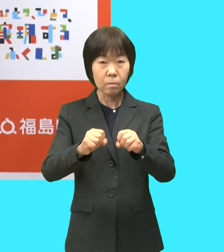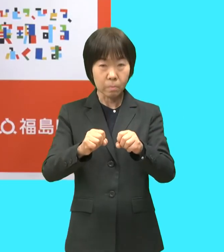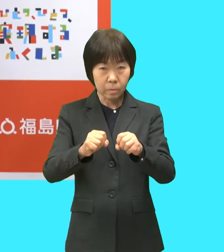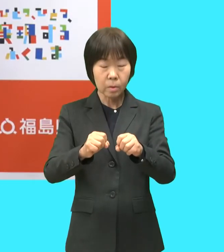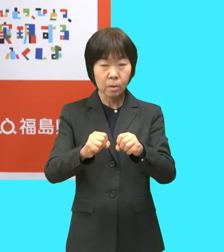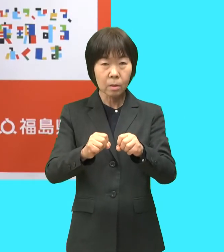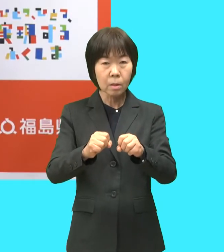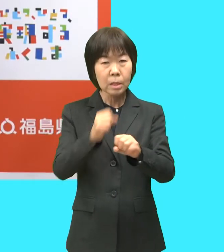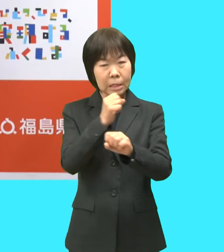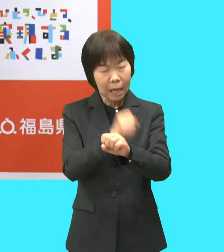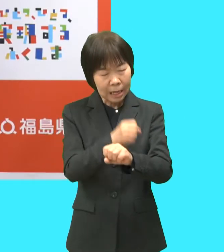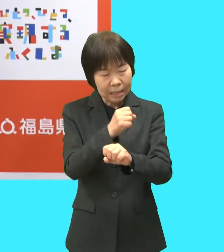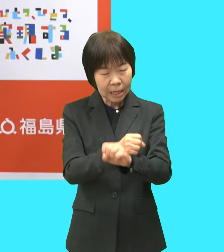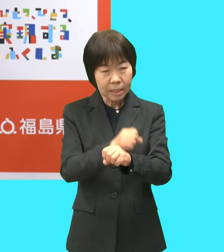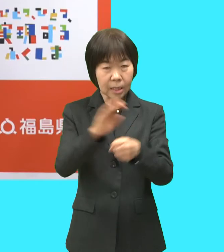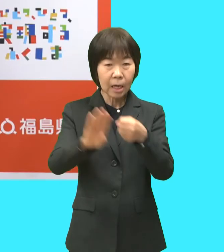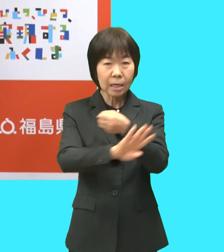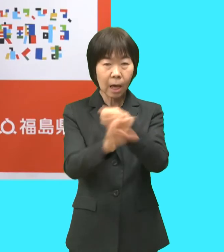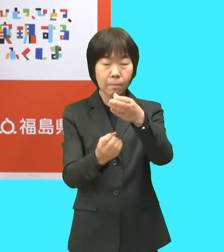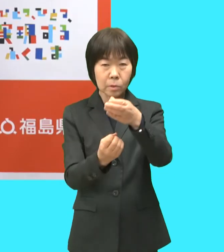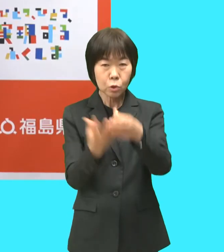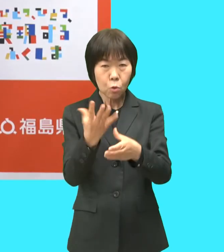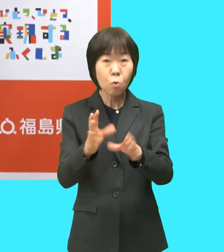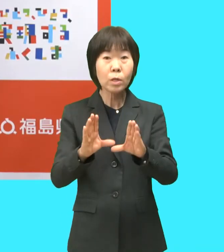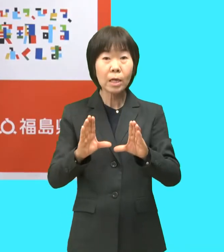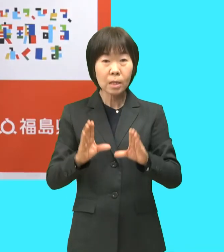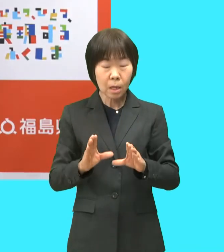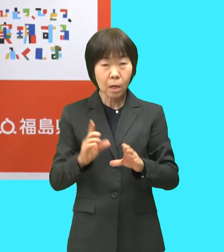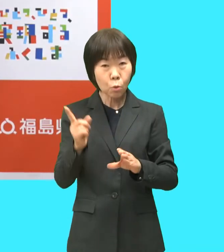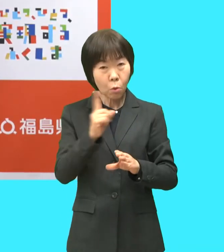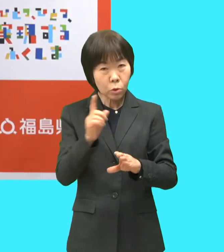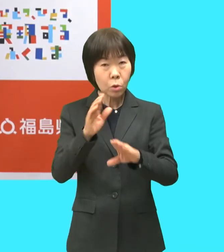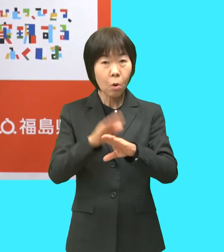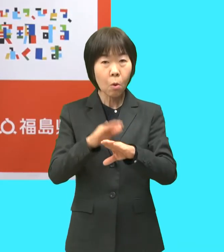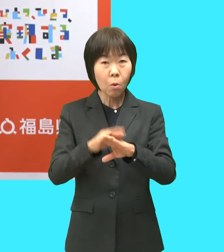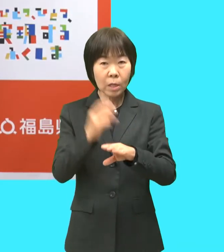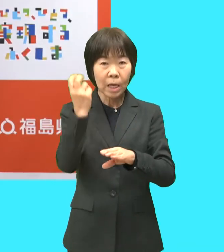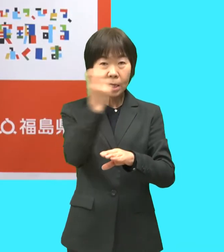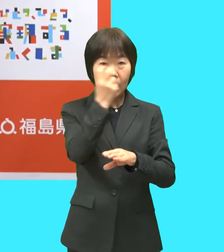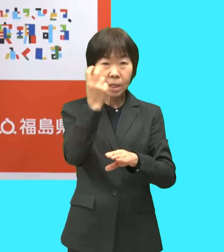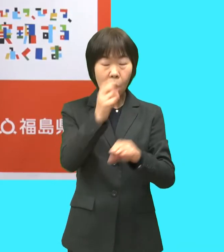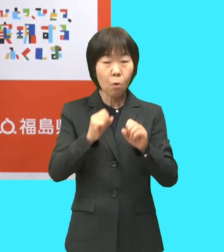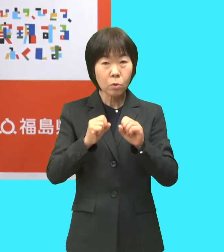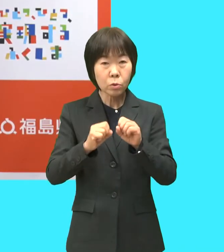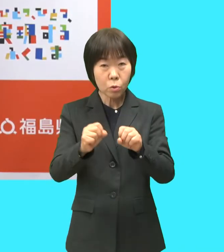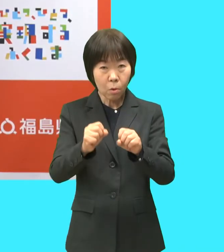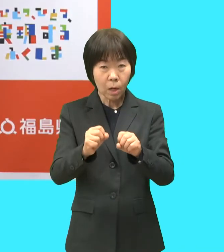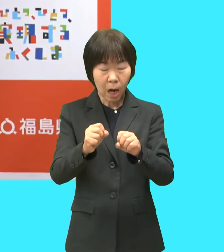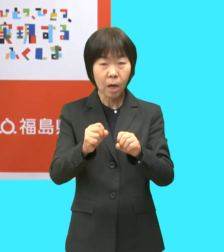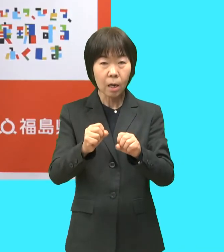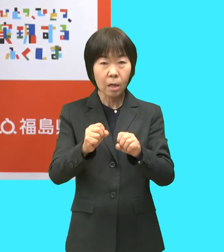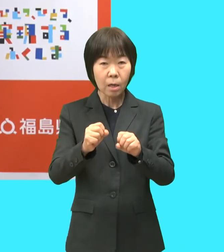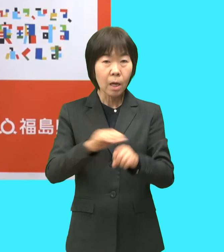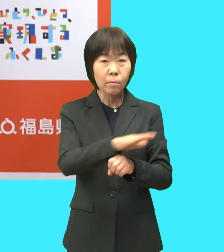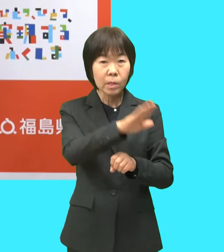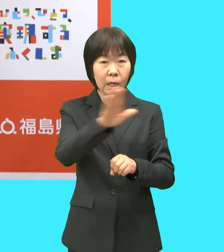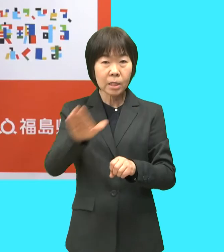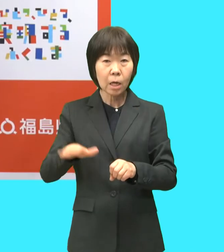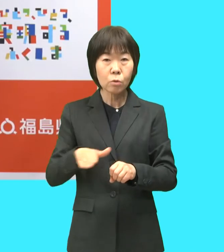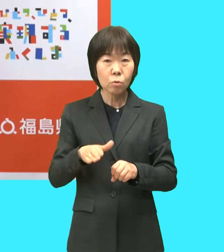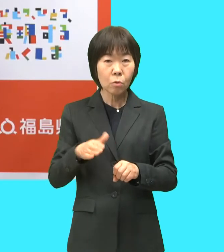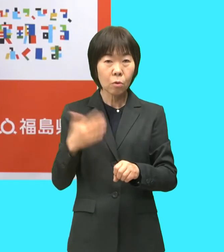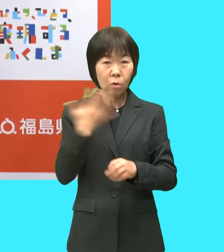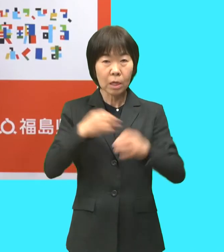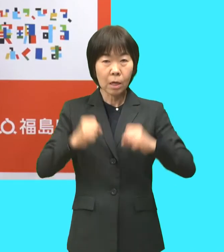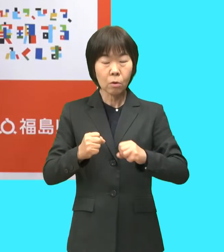このような過酷な原発事故を受けてどういった形で検査を行うことが県民の皆さんの健康を守ることにつ